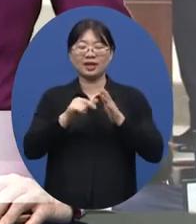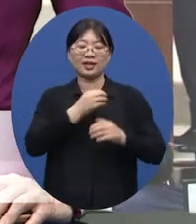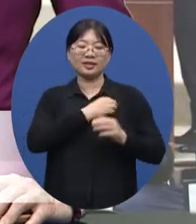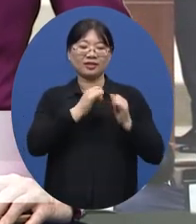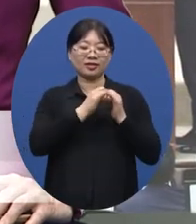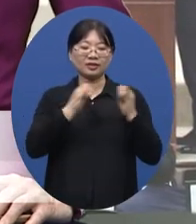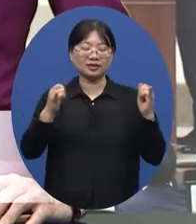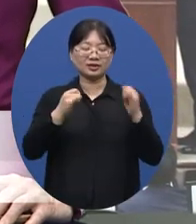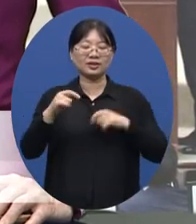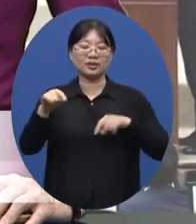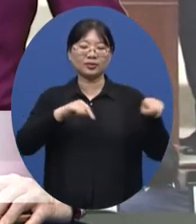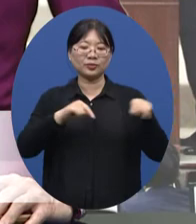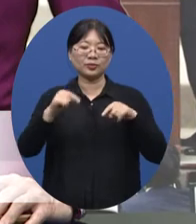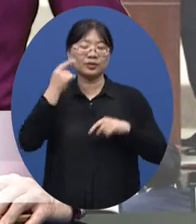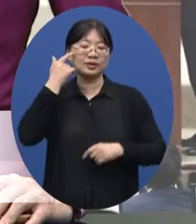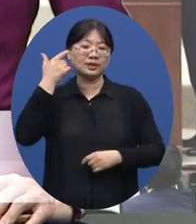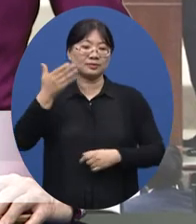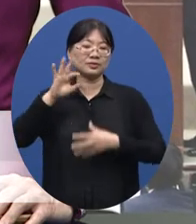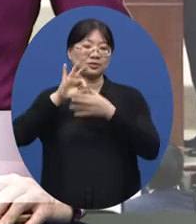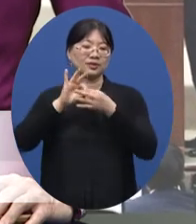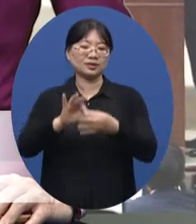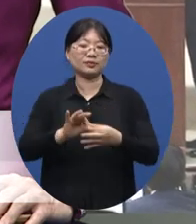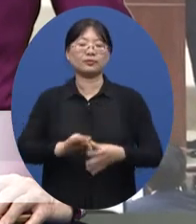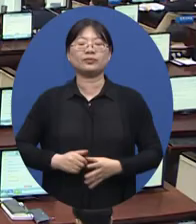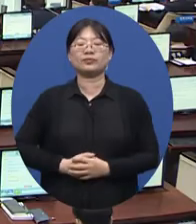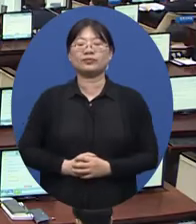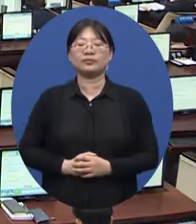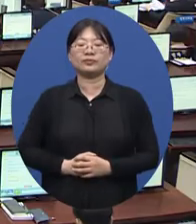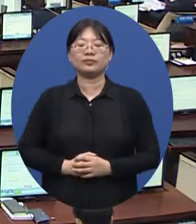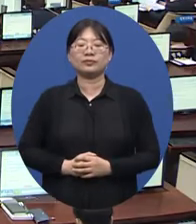이어졌습니다 보도한 선지 기자입니다